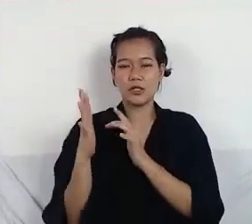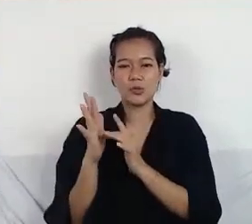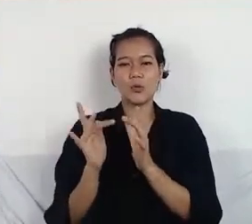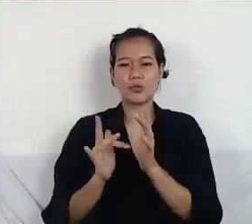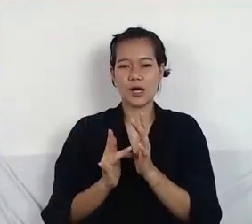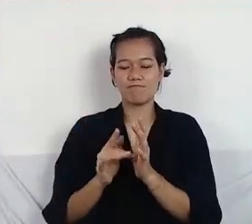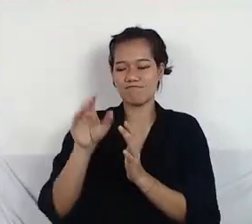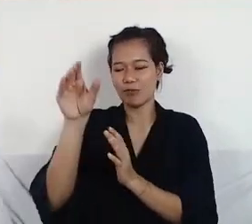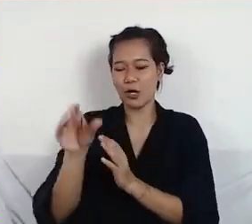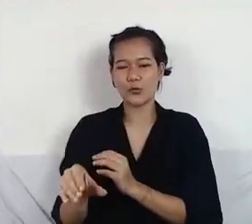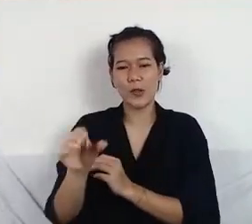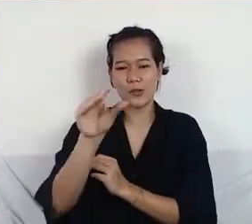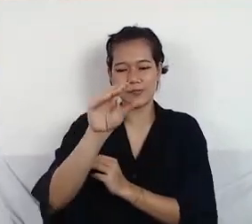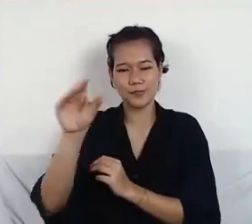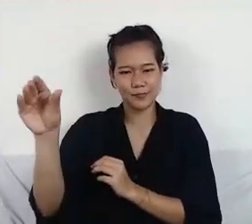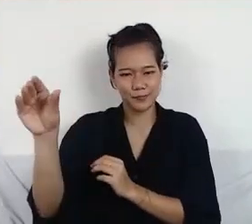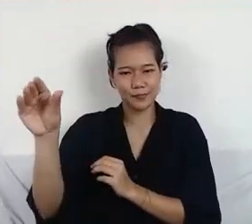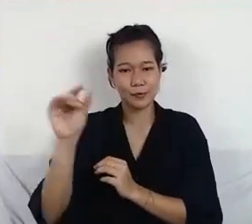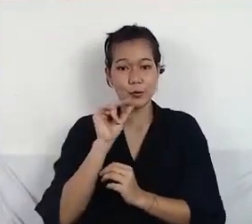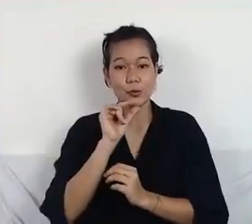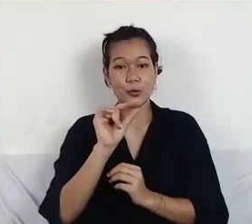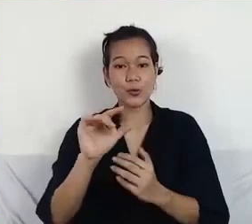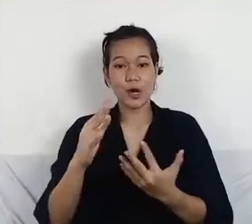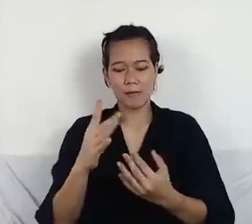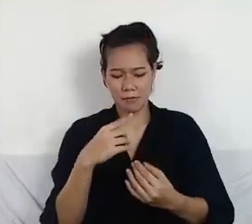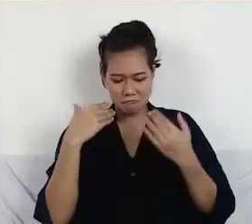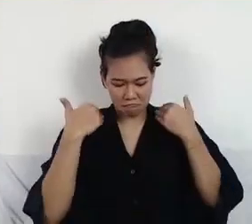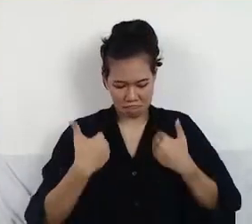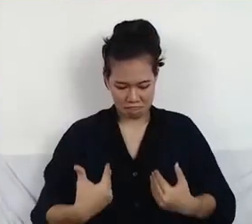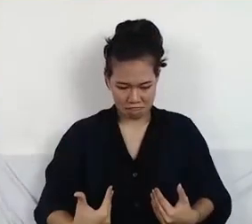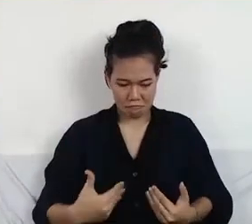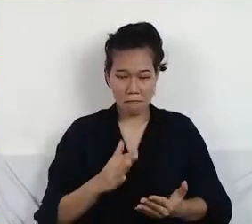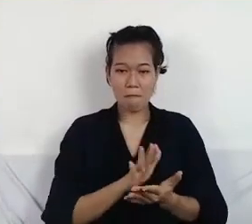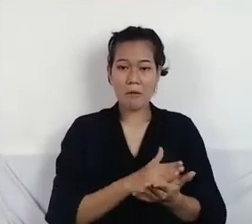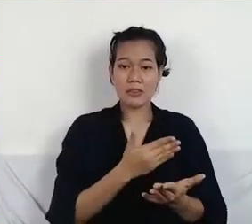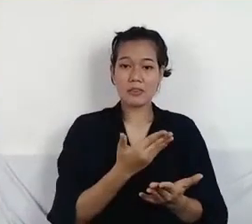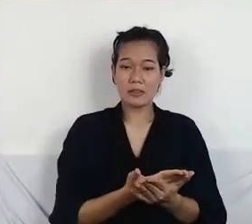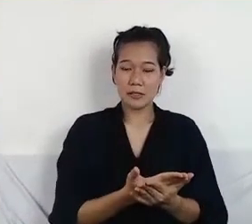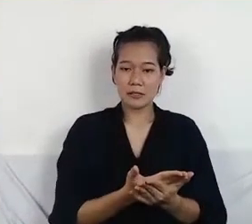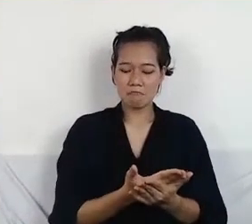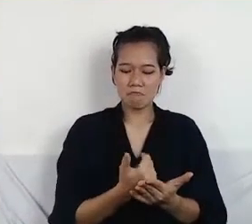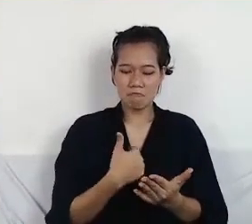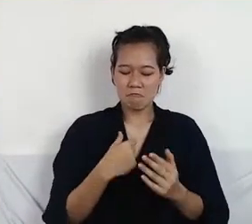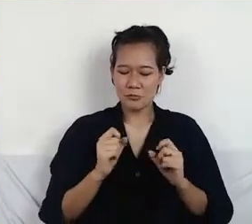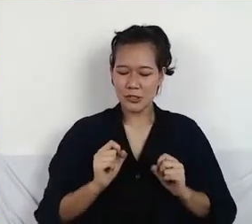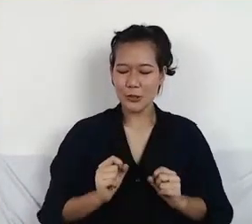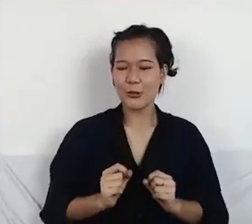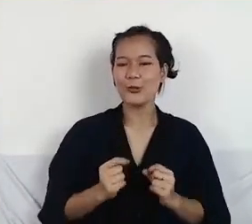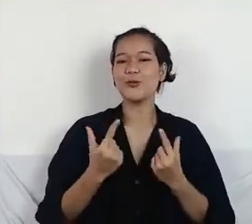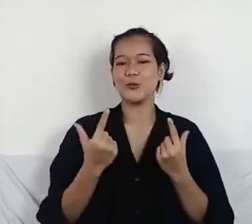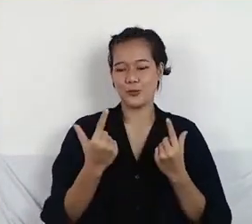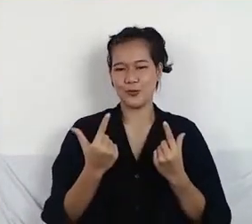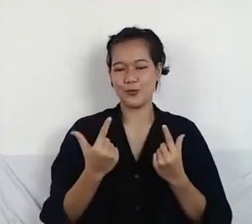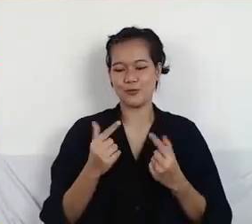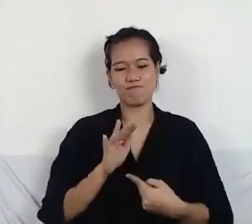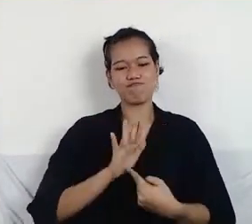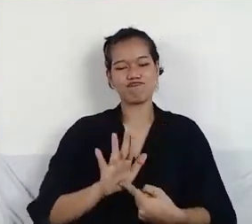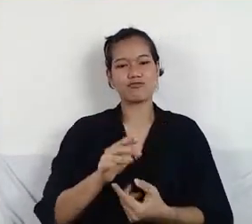salib, supaya kita yang telah mati terhadap dosa hidup untuk